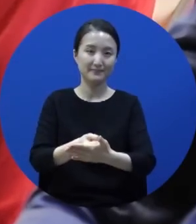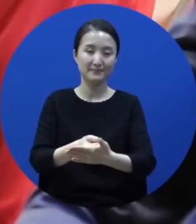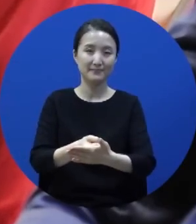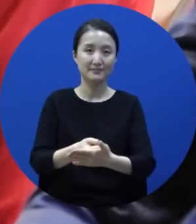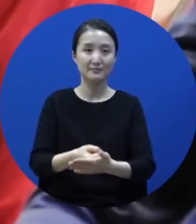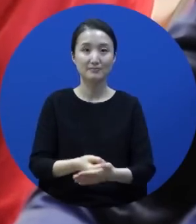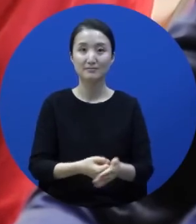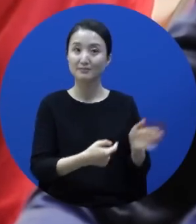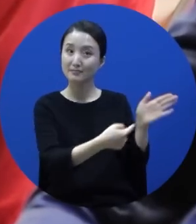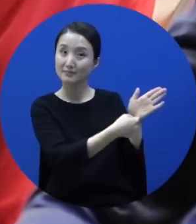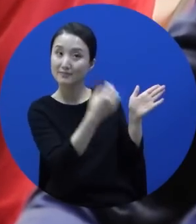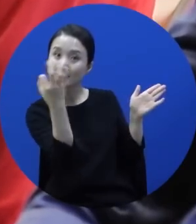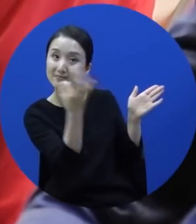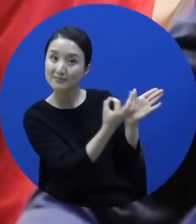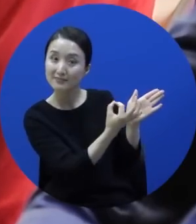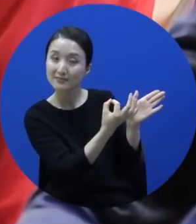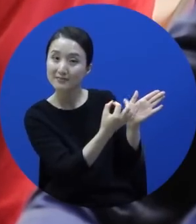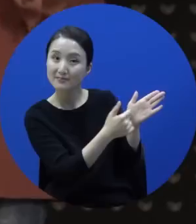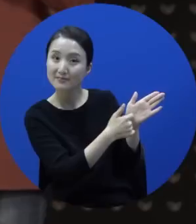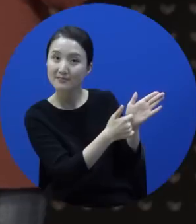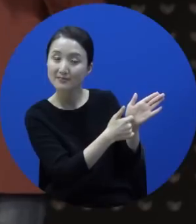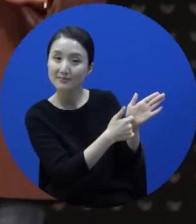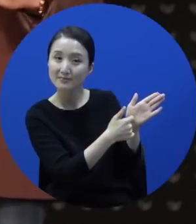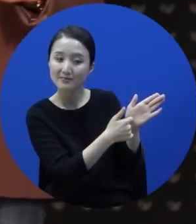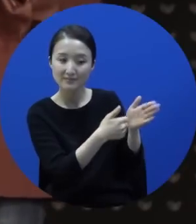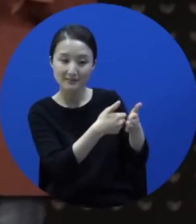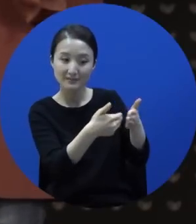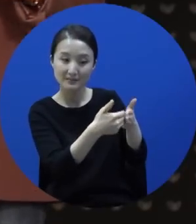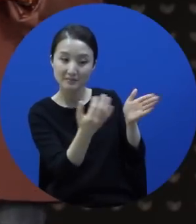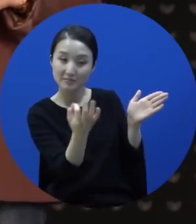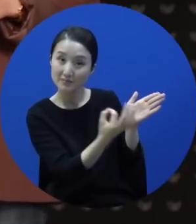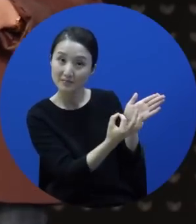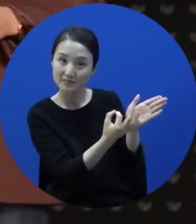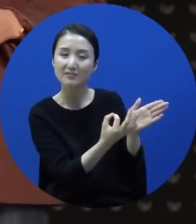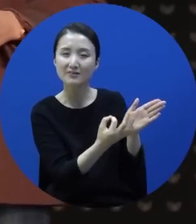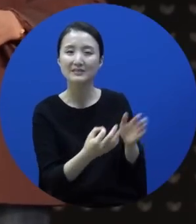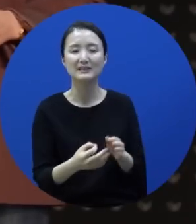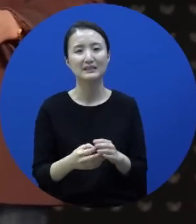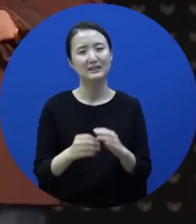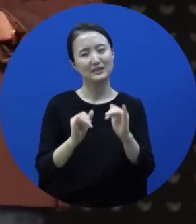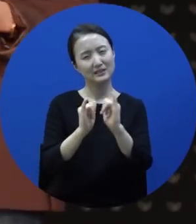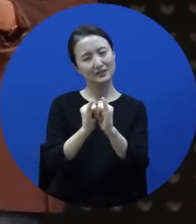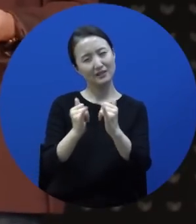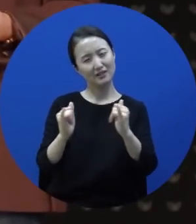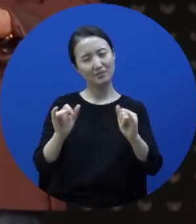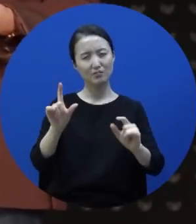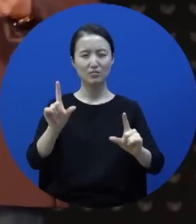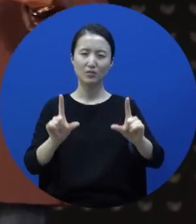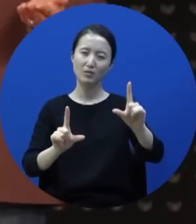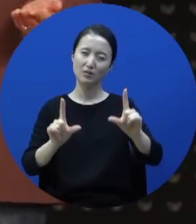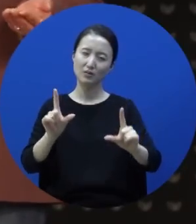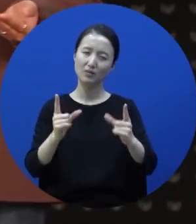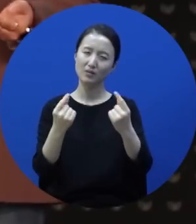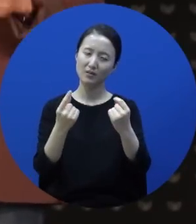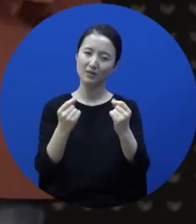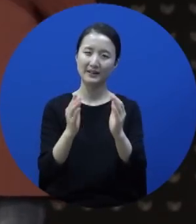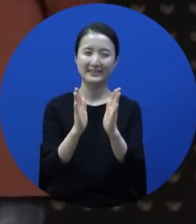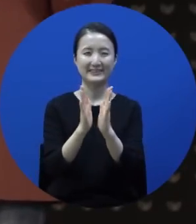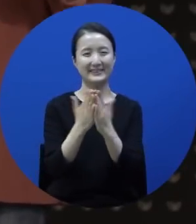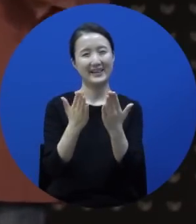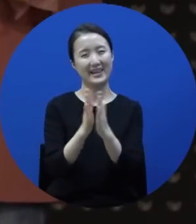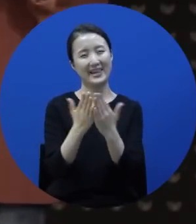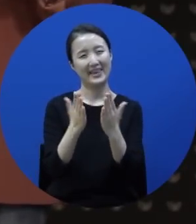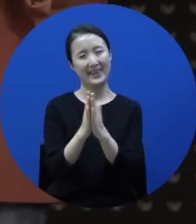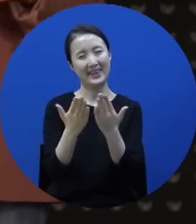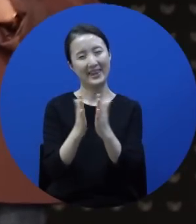사람도 연상되고 그리고 책을 세워놓은 그런 모습이기도 하고 그죠? 그리고 또 즐겨찾기 하는